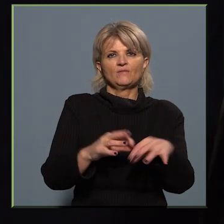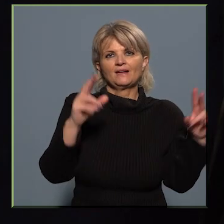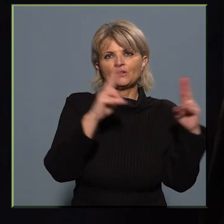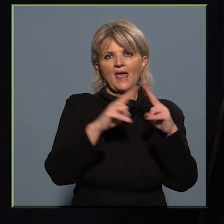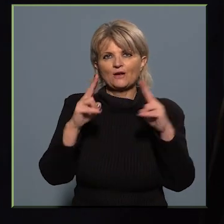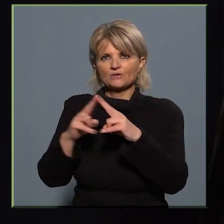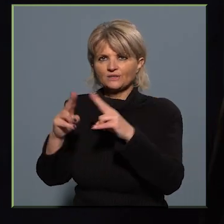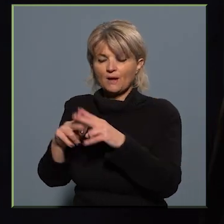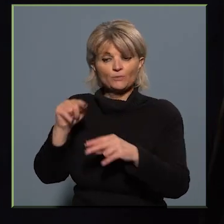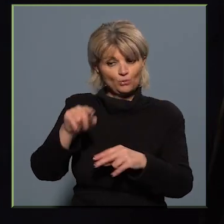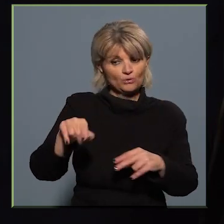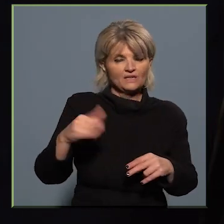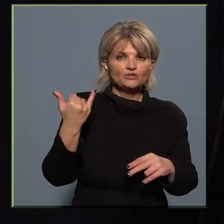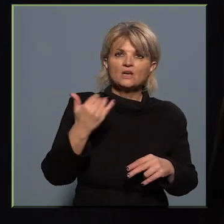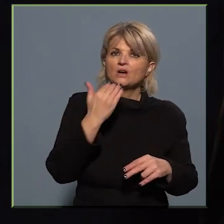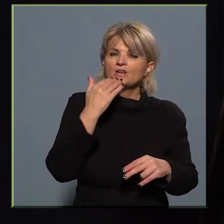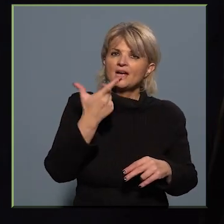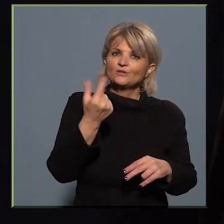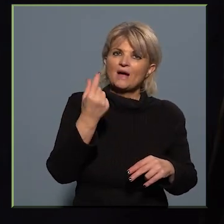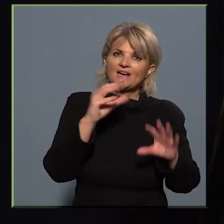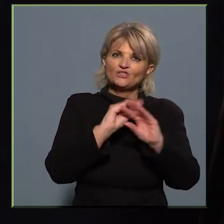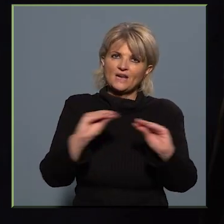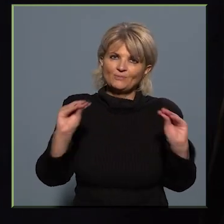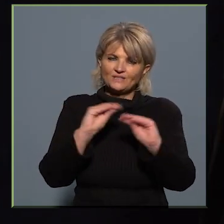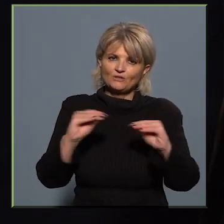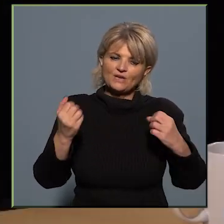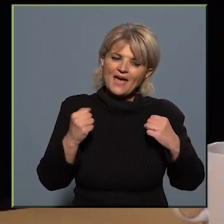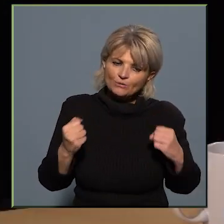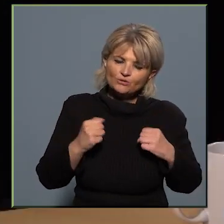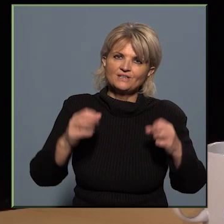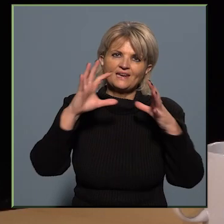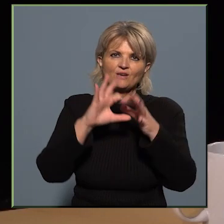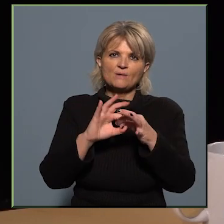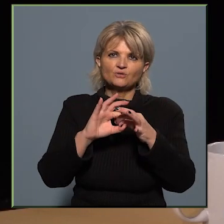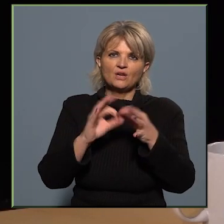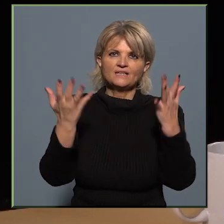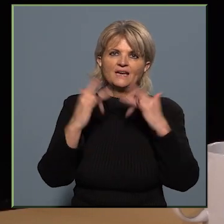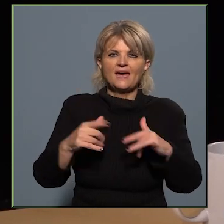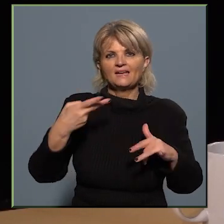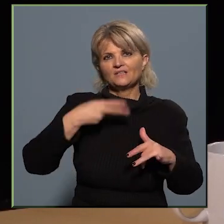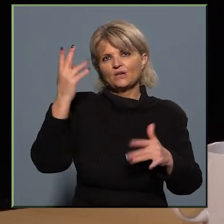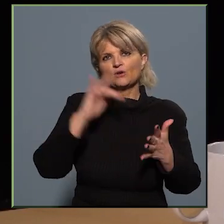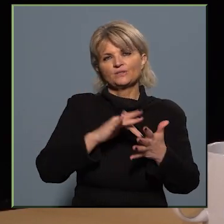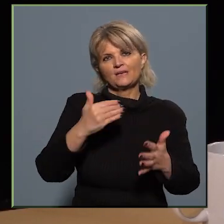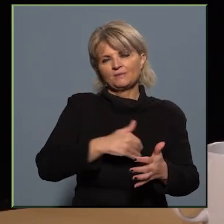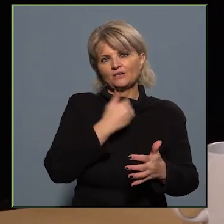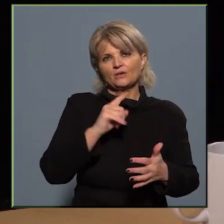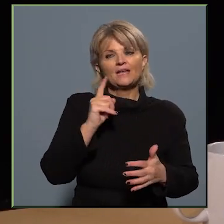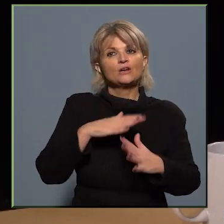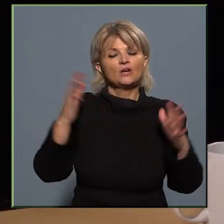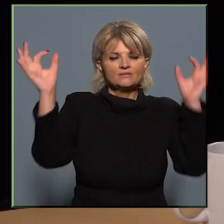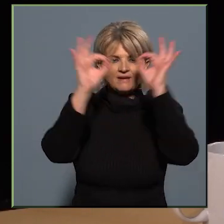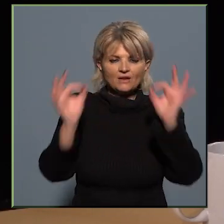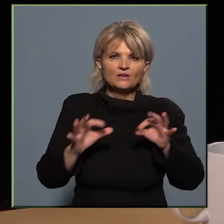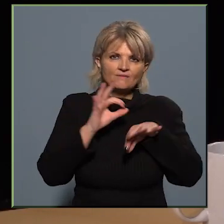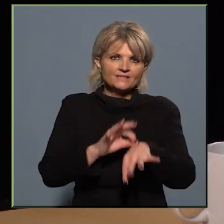hogy a duális képzésben erősödjenek a kapcsolatok a helyi szakközépiskolákkal, de a nagyvállalatok vezetői